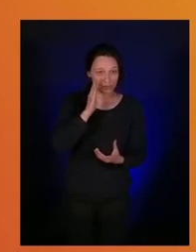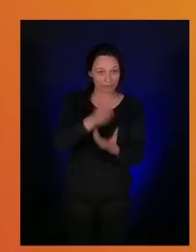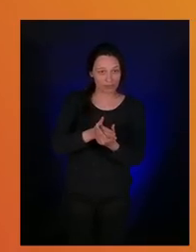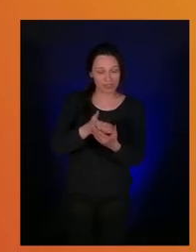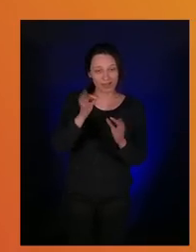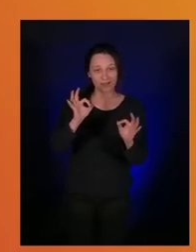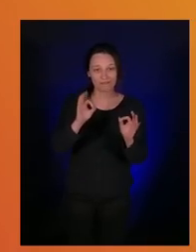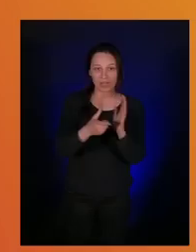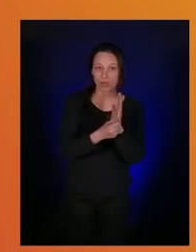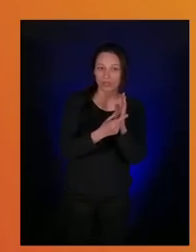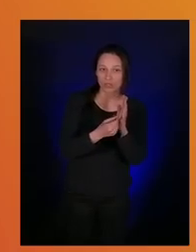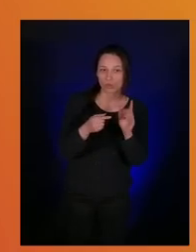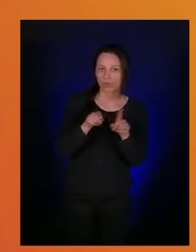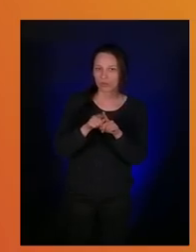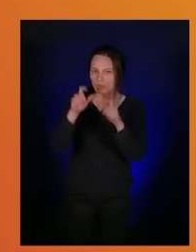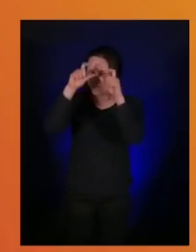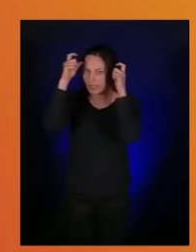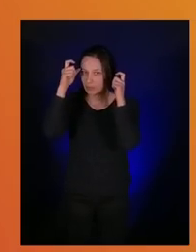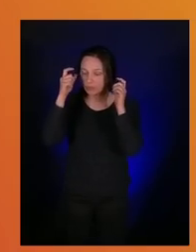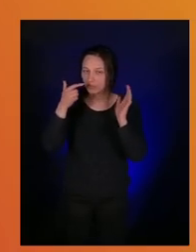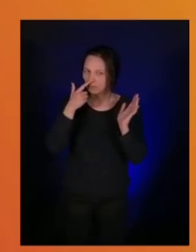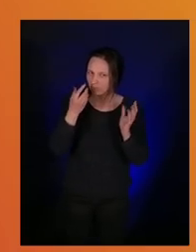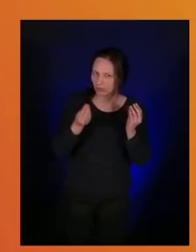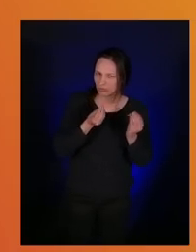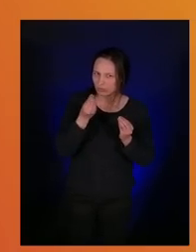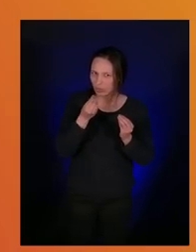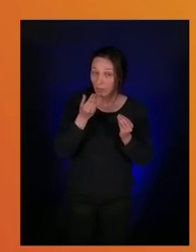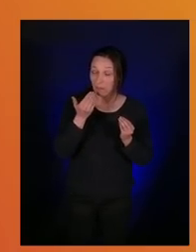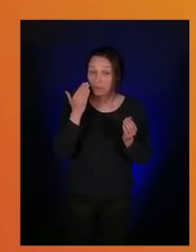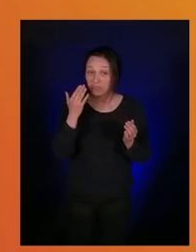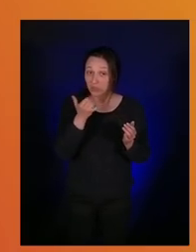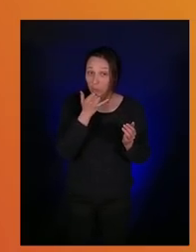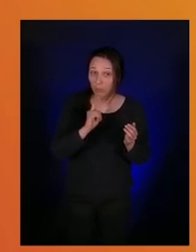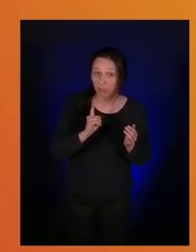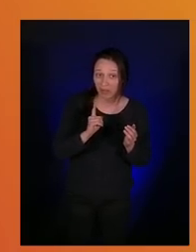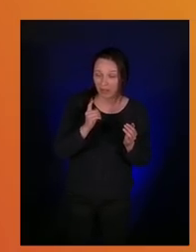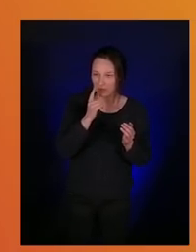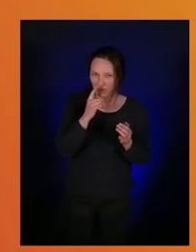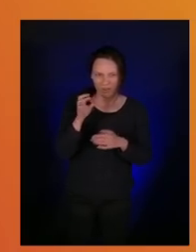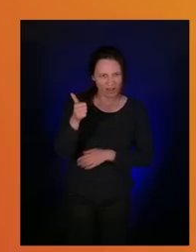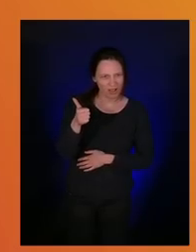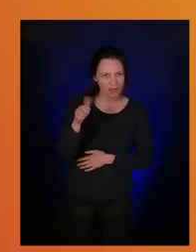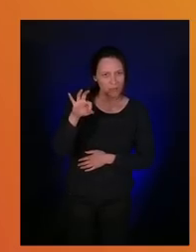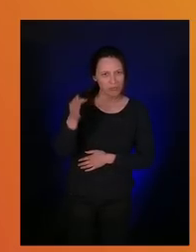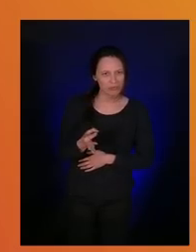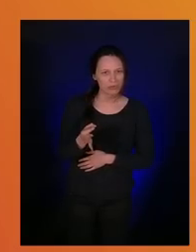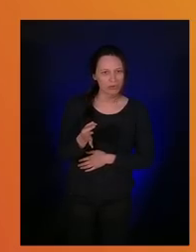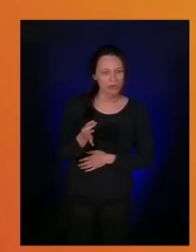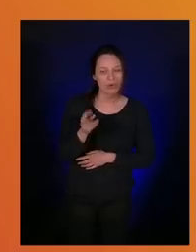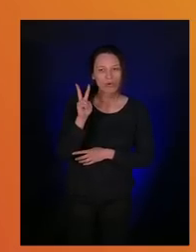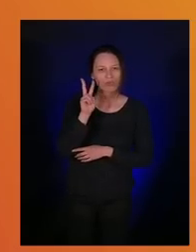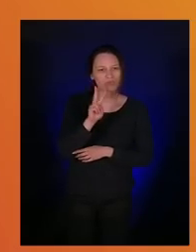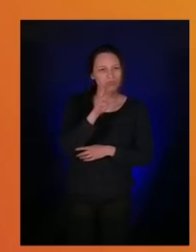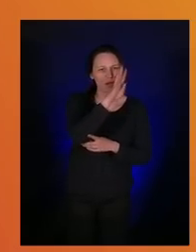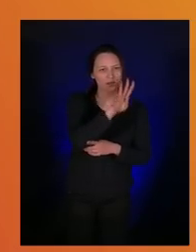me semble, hein, si je ne me trompe pas, qu'on doit être à 1%. On voit bien que sur les tableaux